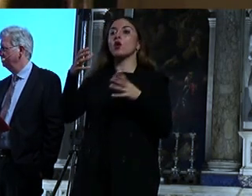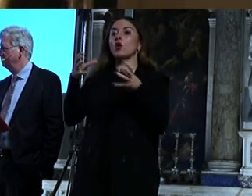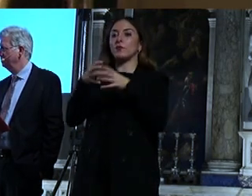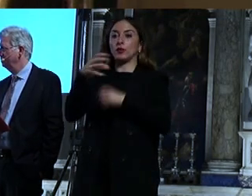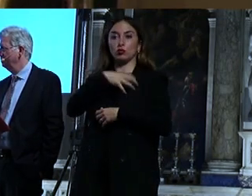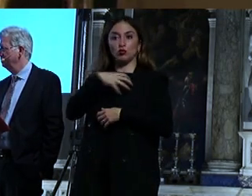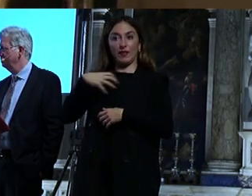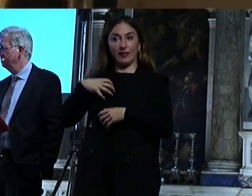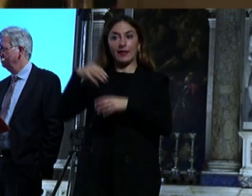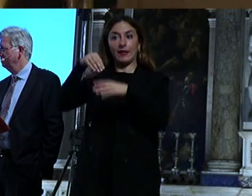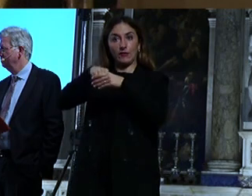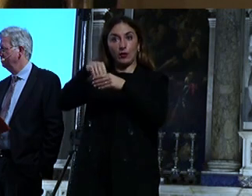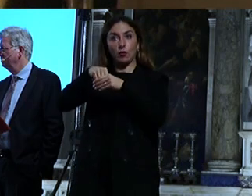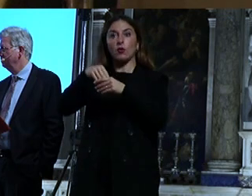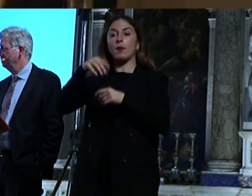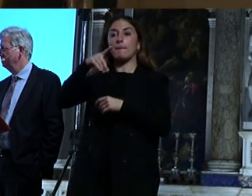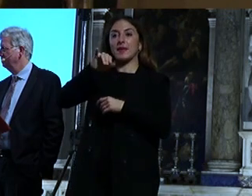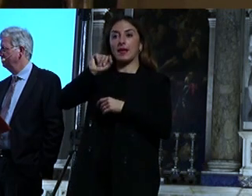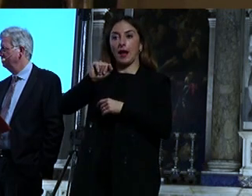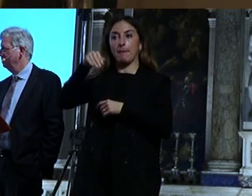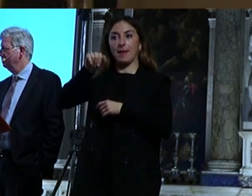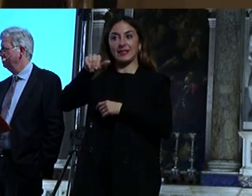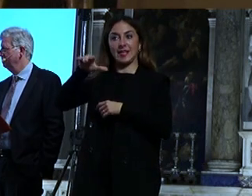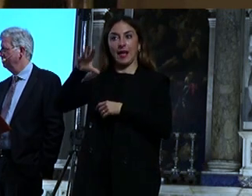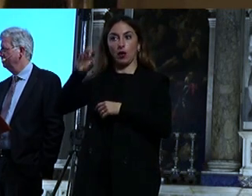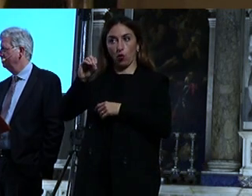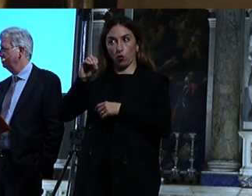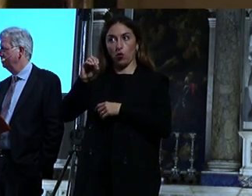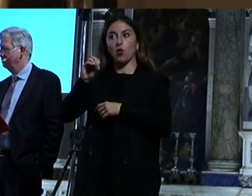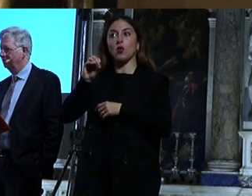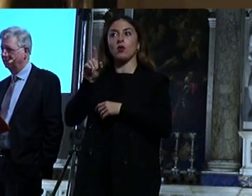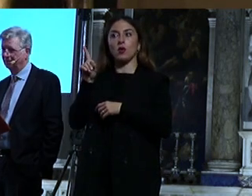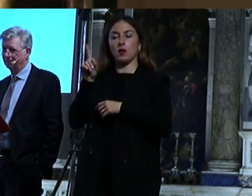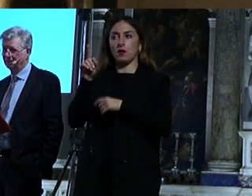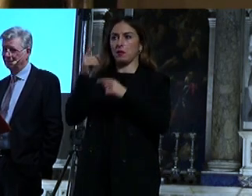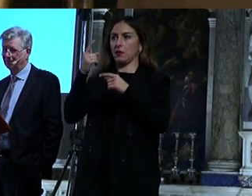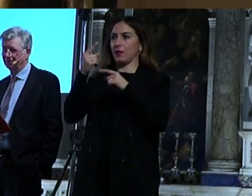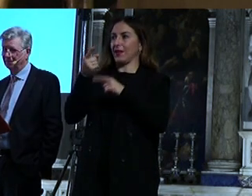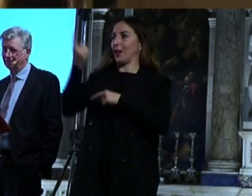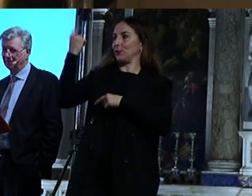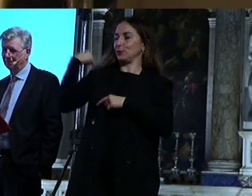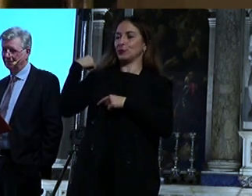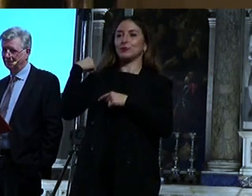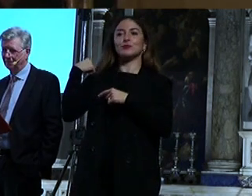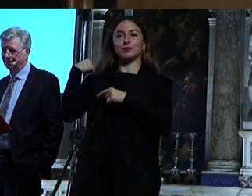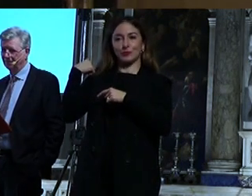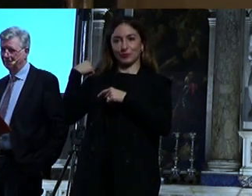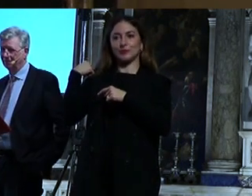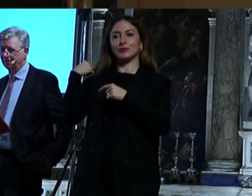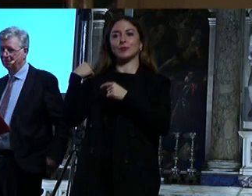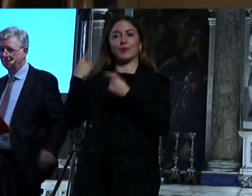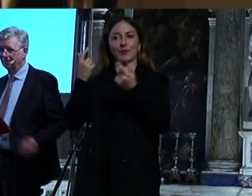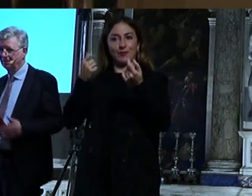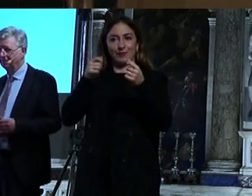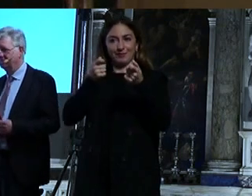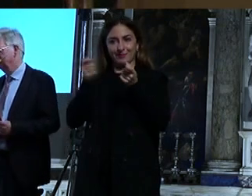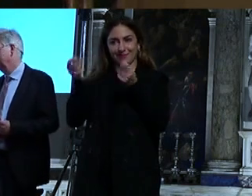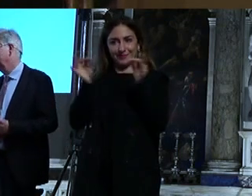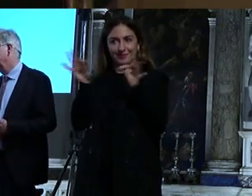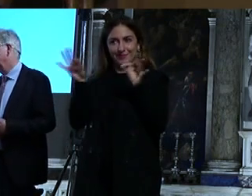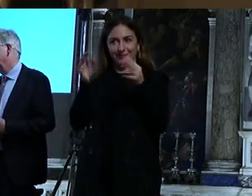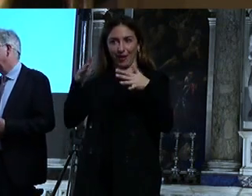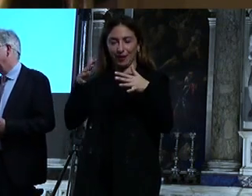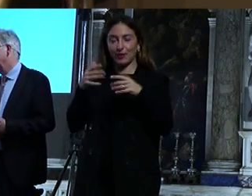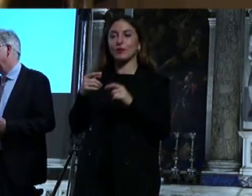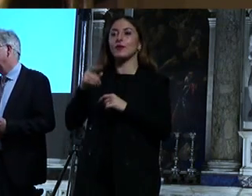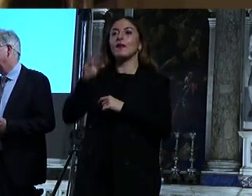che è composto da Pia Masiero, che ha diretto fino all'anno scorso Incroci di Civiltà, grazie Pia,